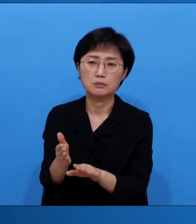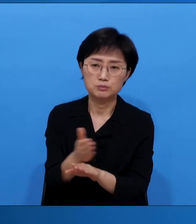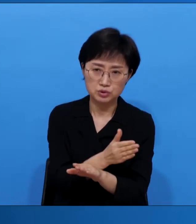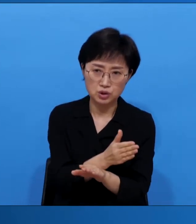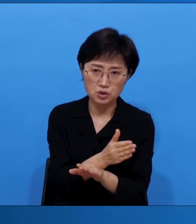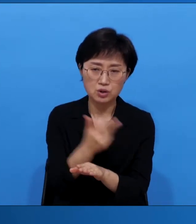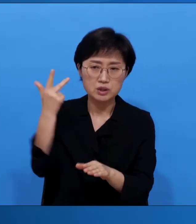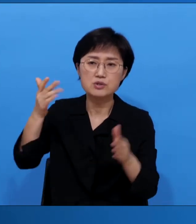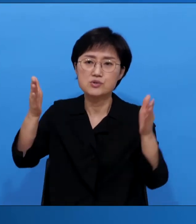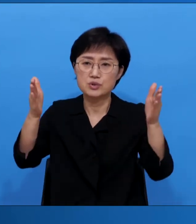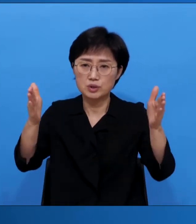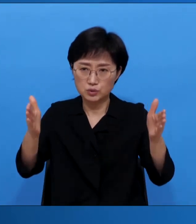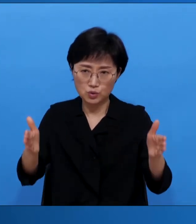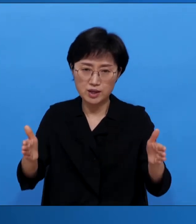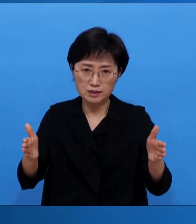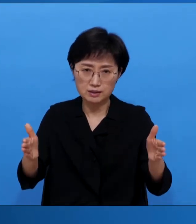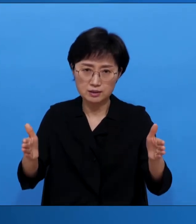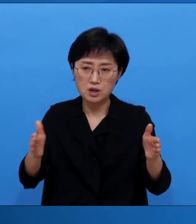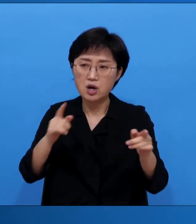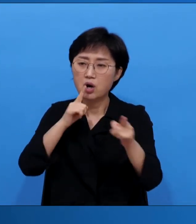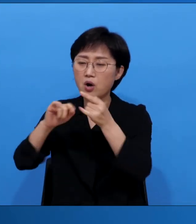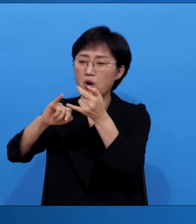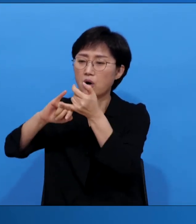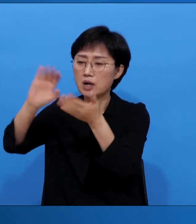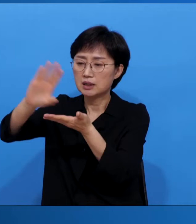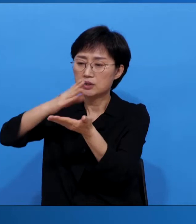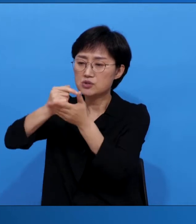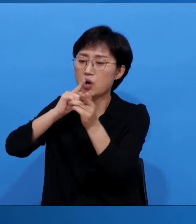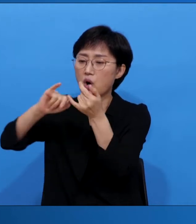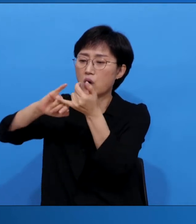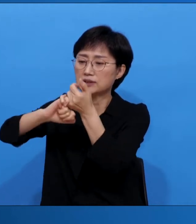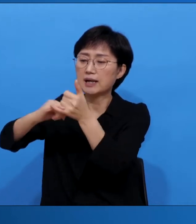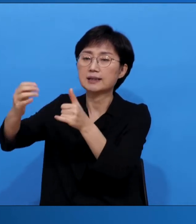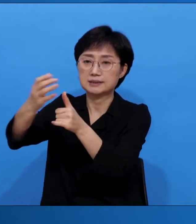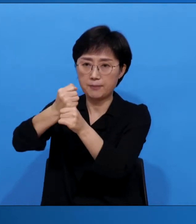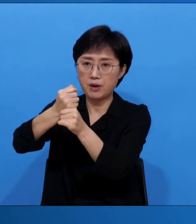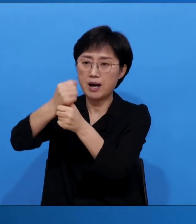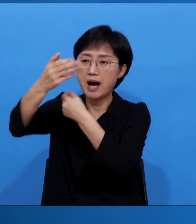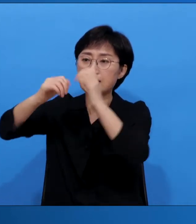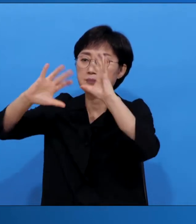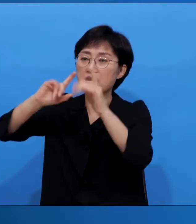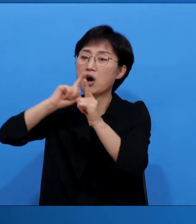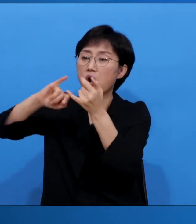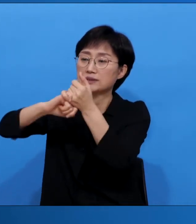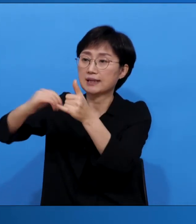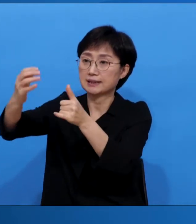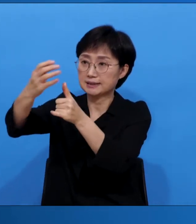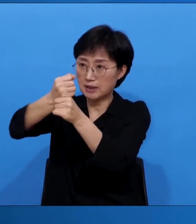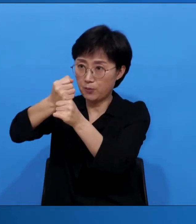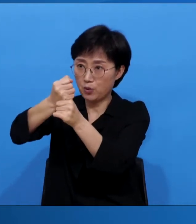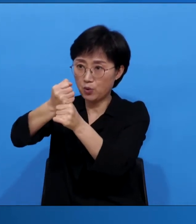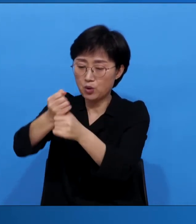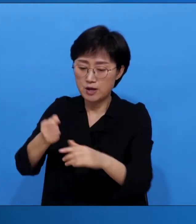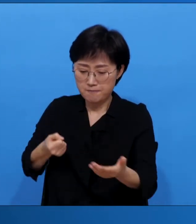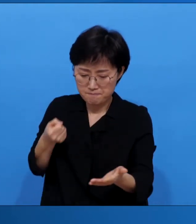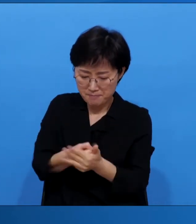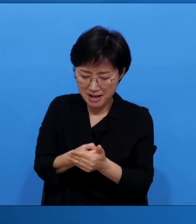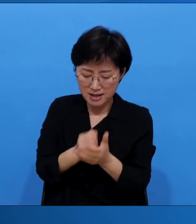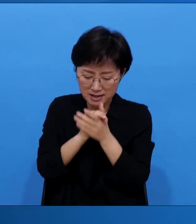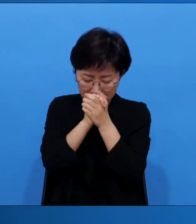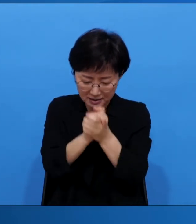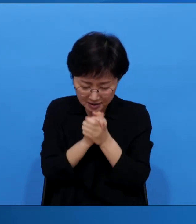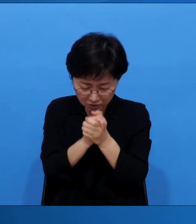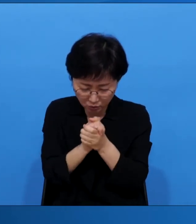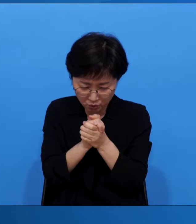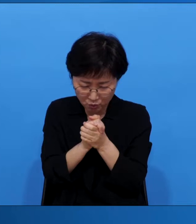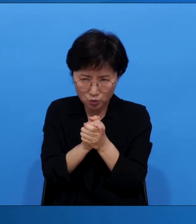이번 주간에 이 언약으로 시작하시기를 주 예수 이름으로 축복합니다. I bless you in the name of the Lord